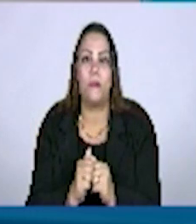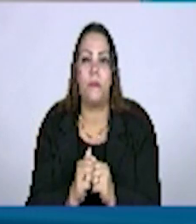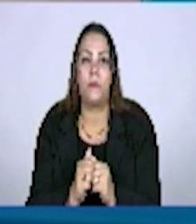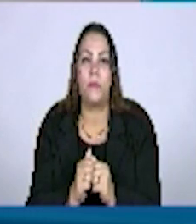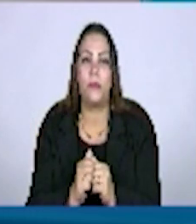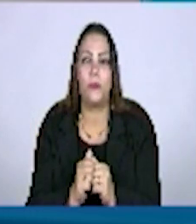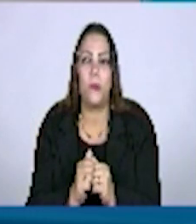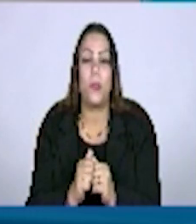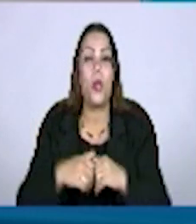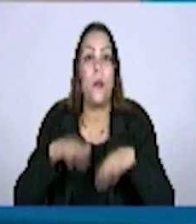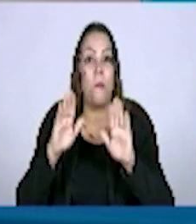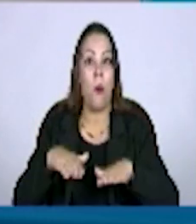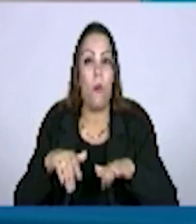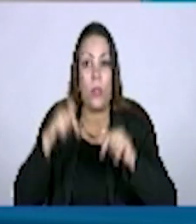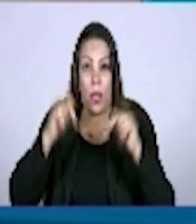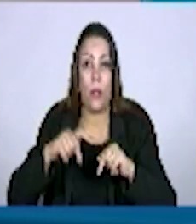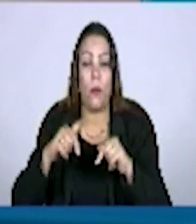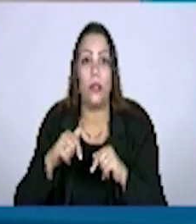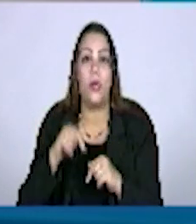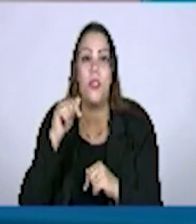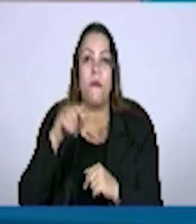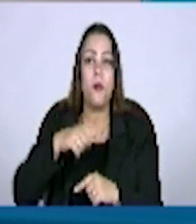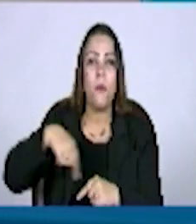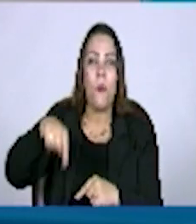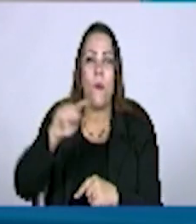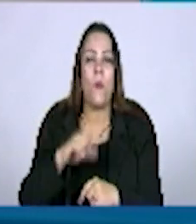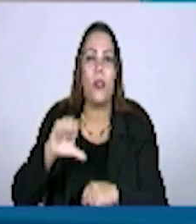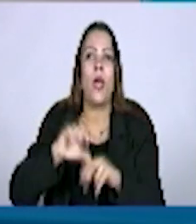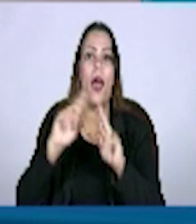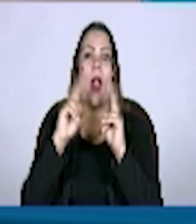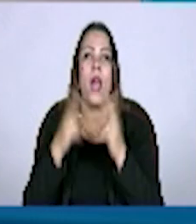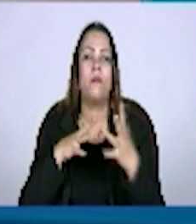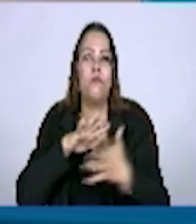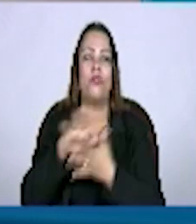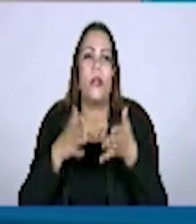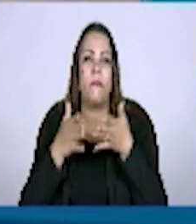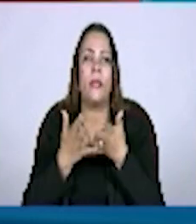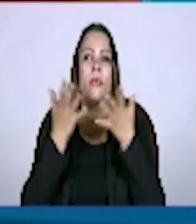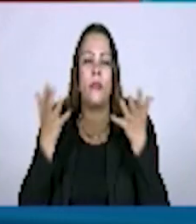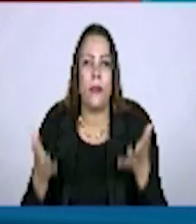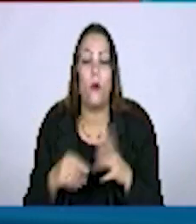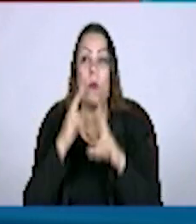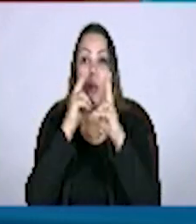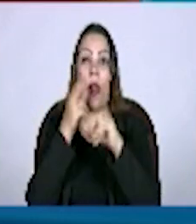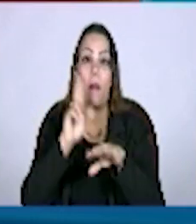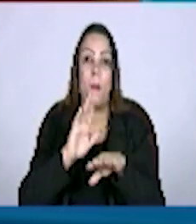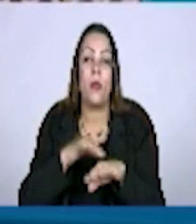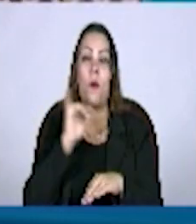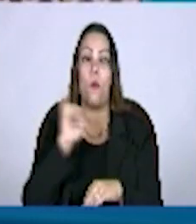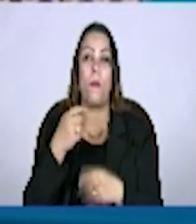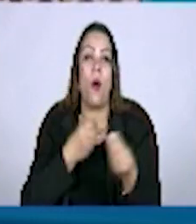يعني موجوده الان في محيط اقليمي وعالمي مضطرب تحدث عن اهميه